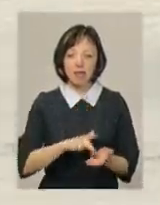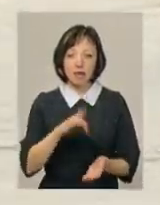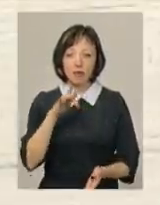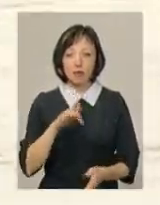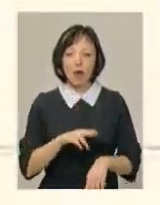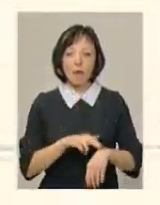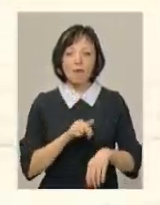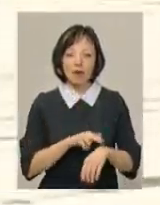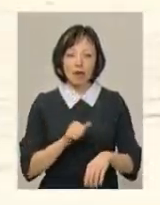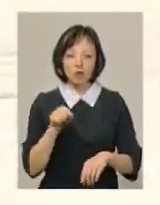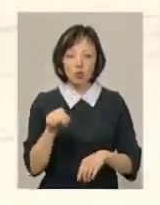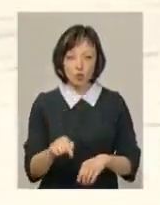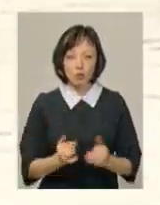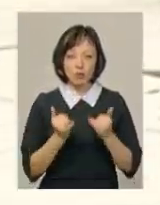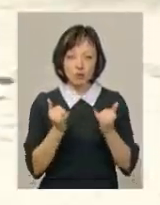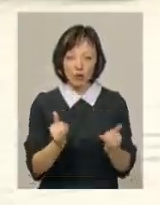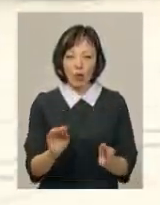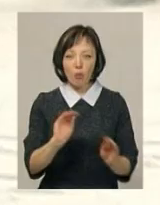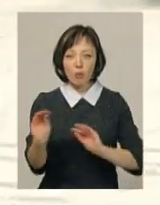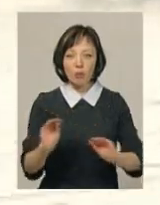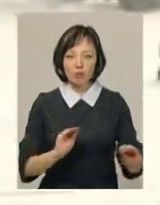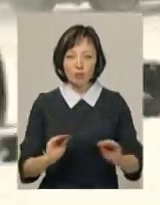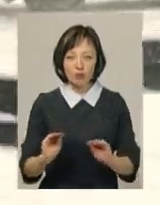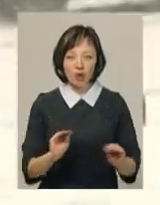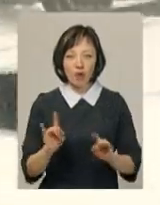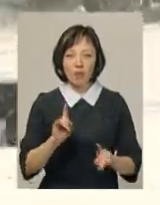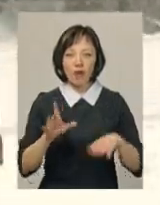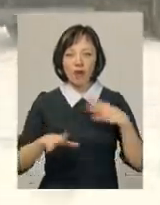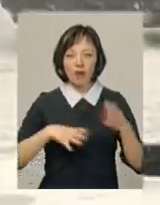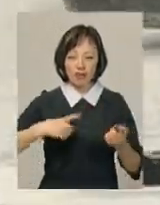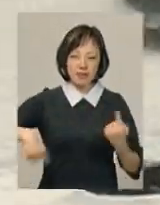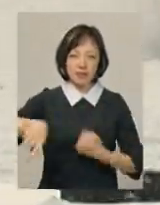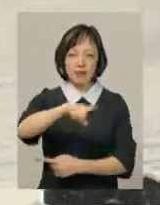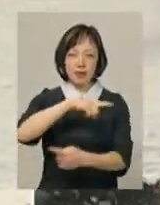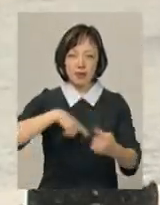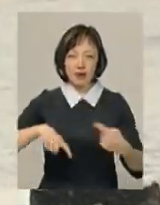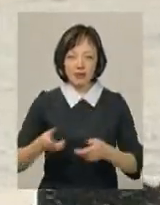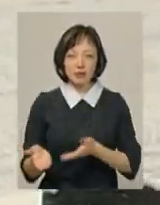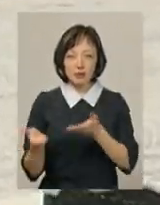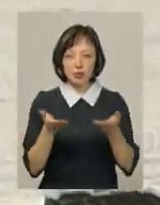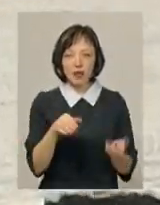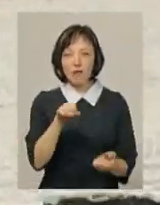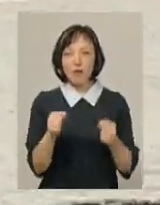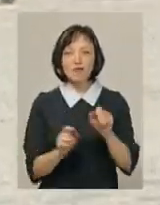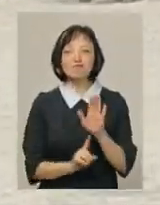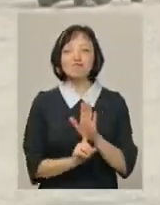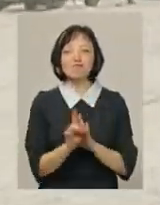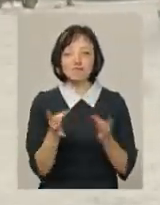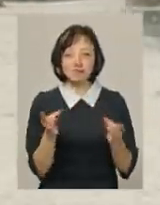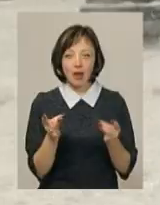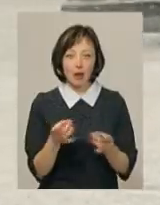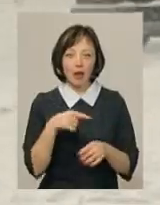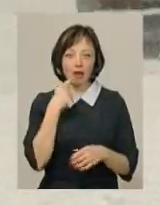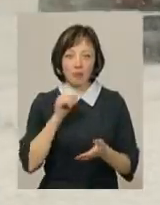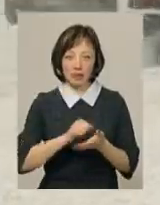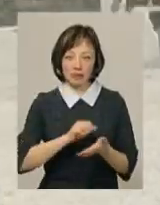МВС області. Тут для водіїв облаштовують імпровізований трек. Цьогоріч повправлятися запросили водіїв-початківців, каже